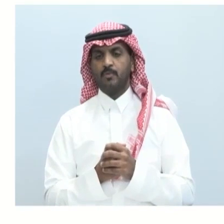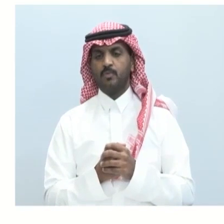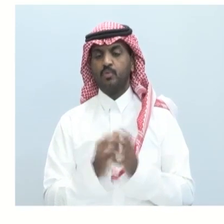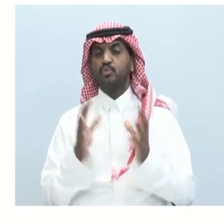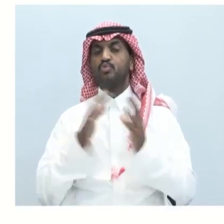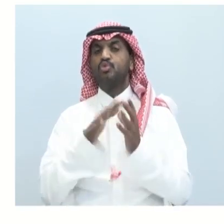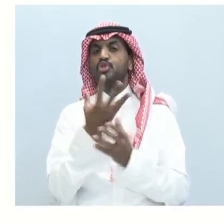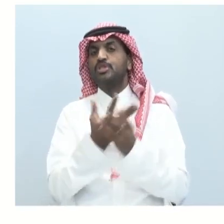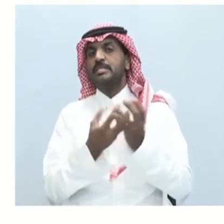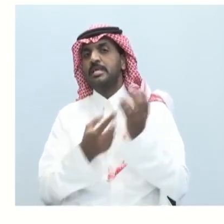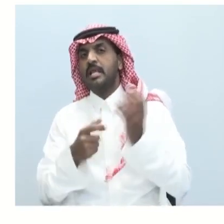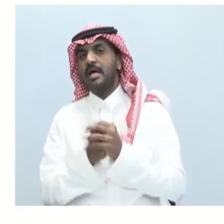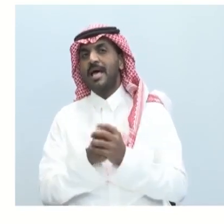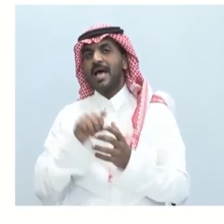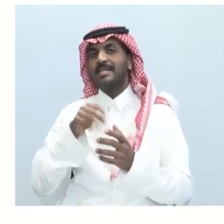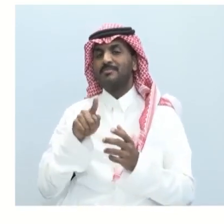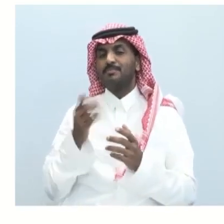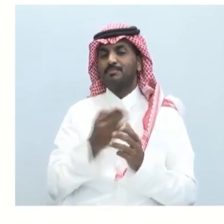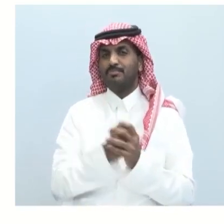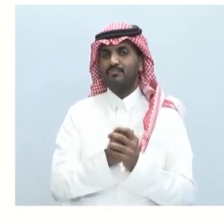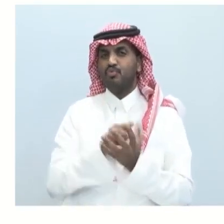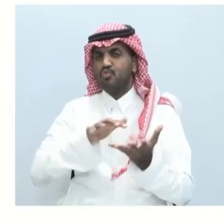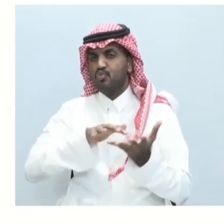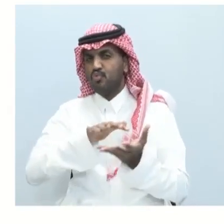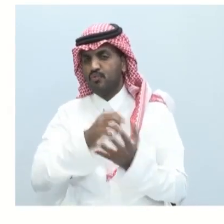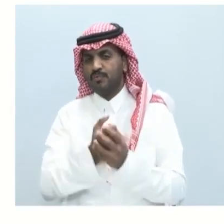وتنتج نسلا خصم في الظروف الطبيعيه